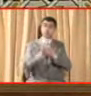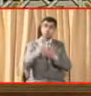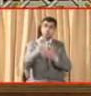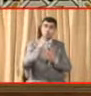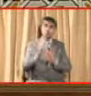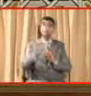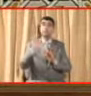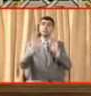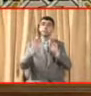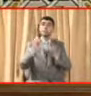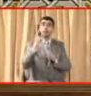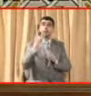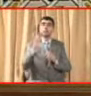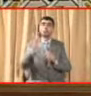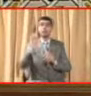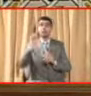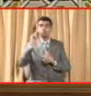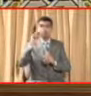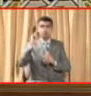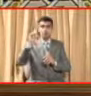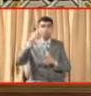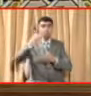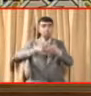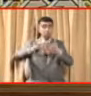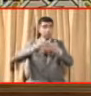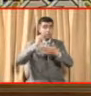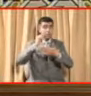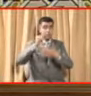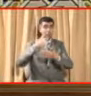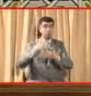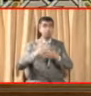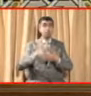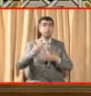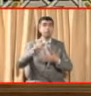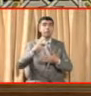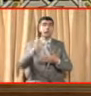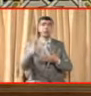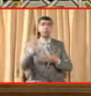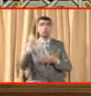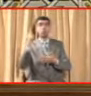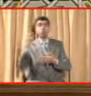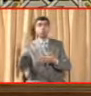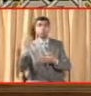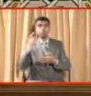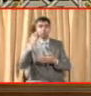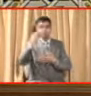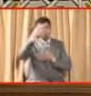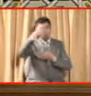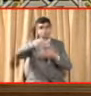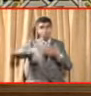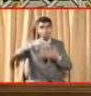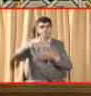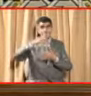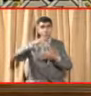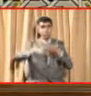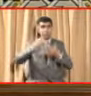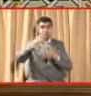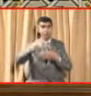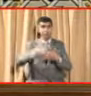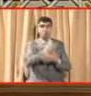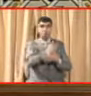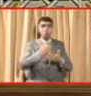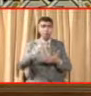0114 يوافق بموجبها اتفاق الموقع بأبيدجان في 19 مارس 2013 بين حكومة المملكة المغربية وحكومة جمهورية